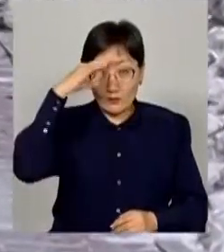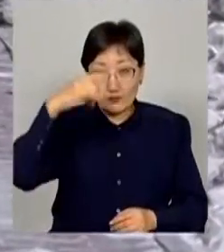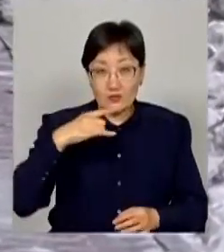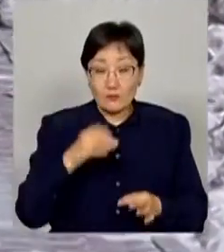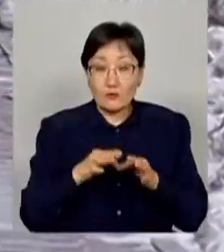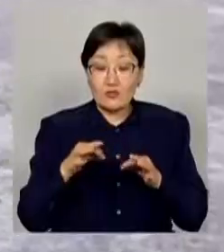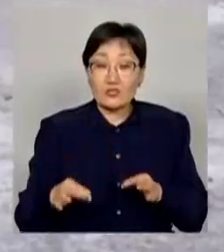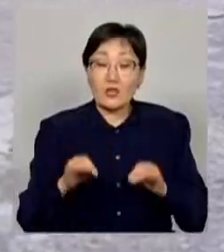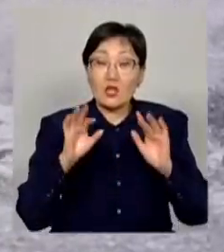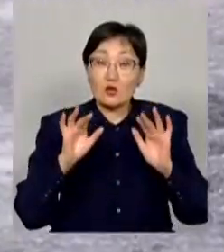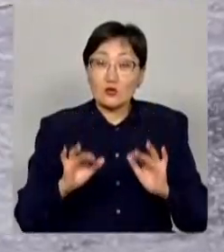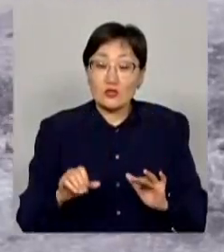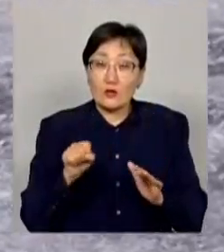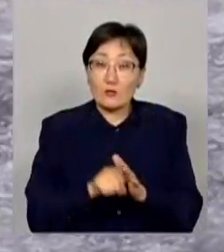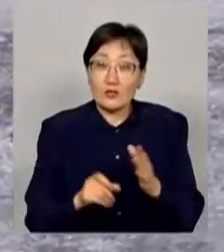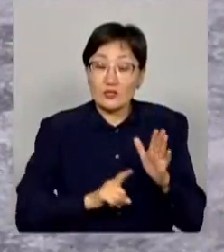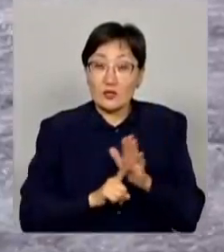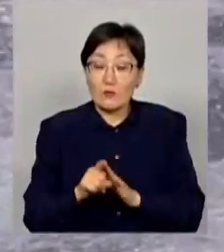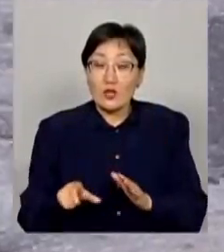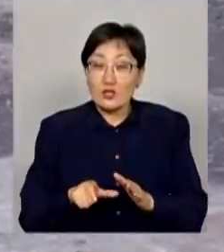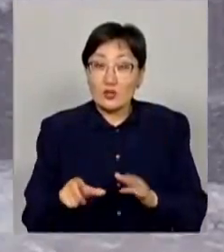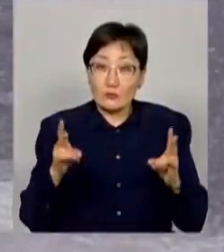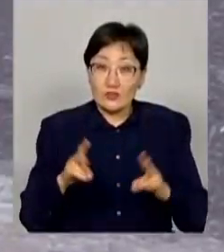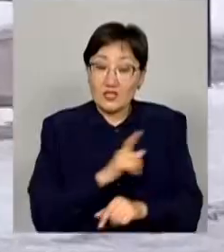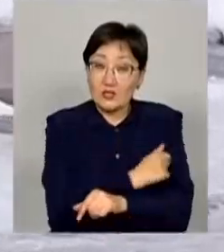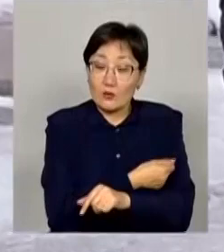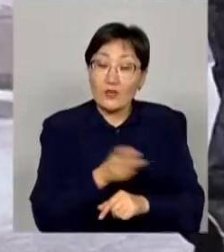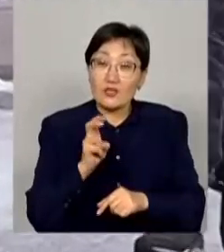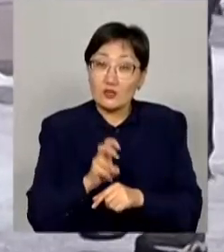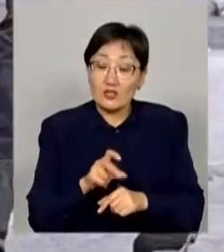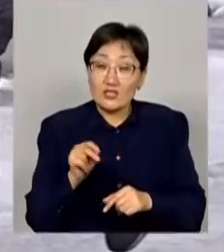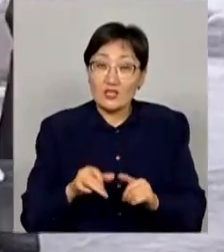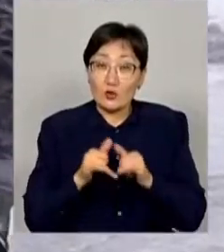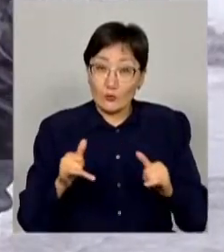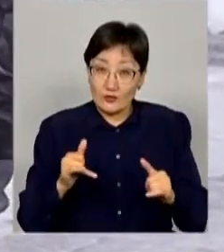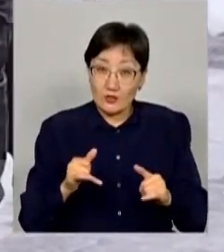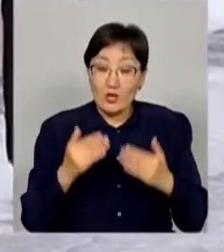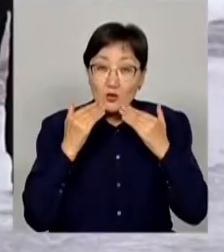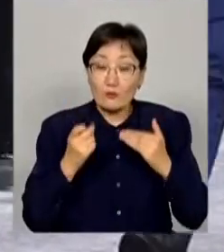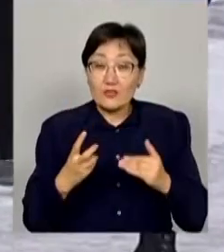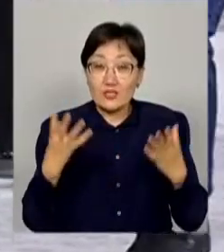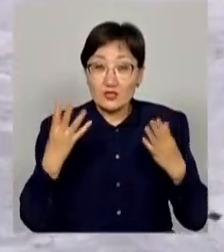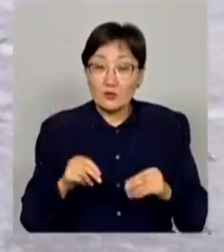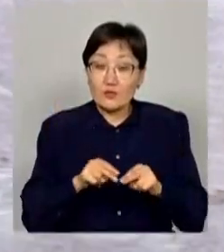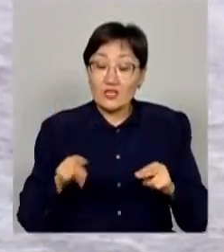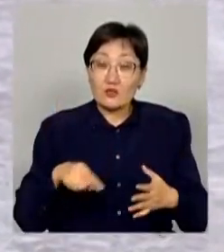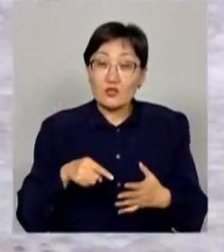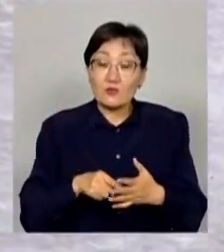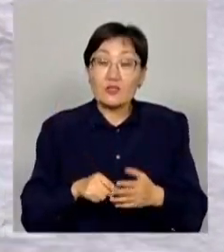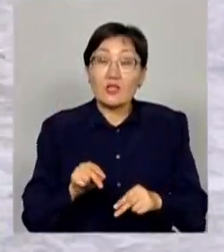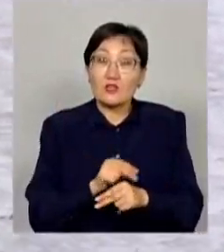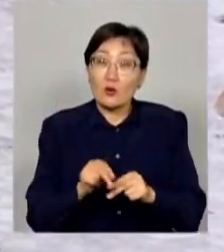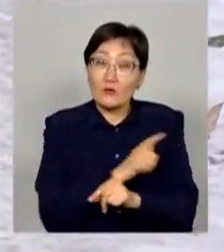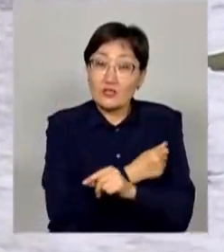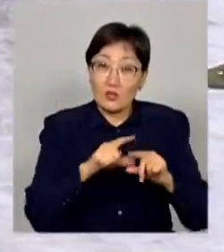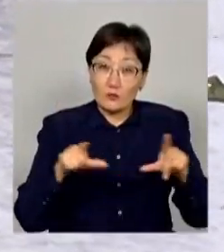қар жауып күн суытқалы бері жолдағы апатты ауруханаға келушілер саны да күрт көбейген. Соңғы бірнеше күнде Петропавл қаласының емдеу